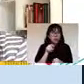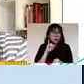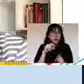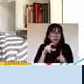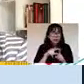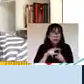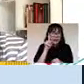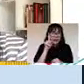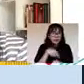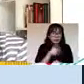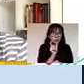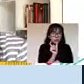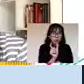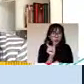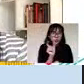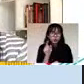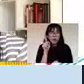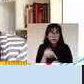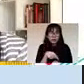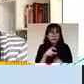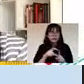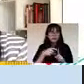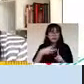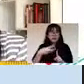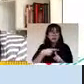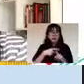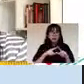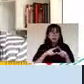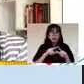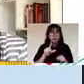ya. Kalau yang ingin mengetahui lebih lanjut